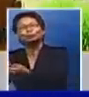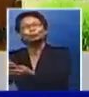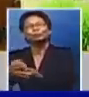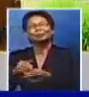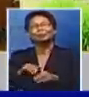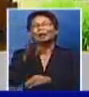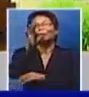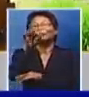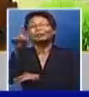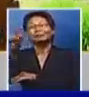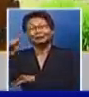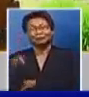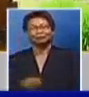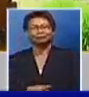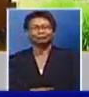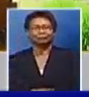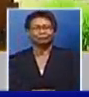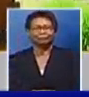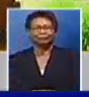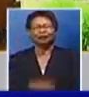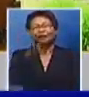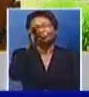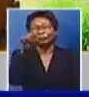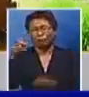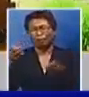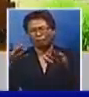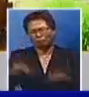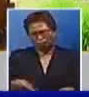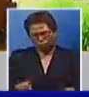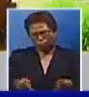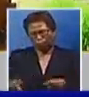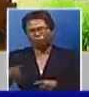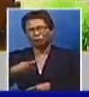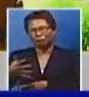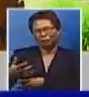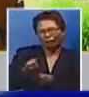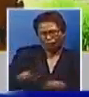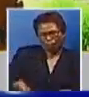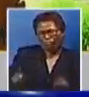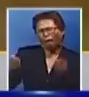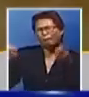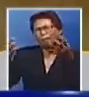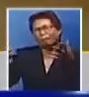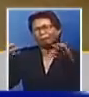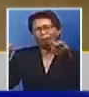ni. Lepas duduk Felda ni peluang banyak. Tinggal lagi kita nak rebut tak rebut itu juga.